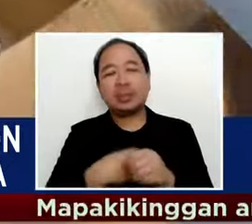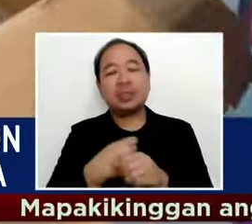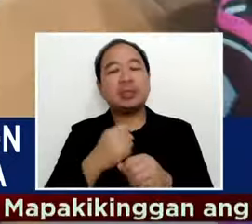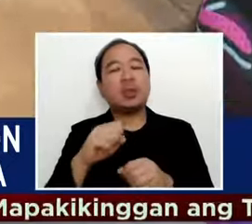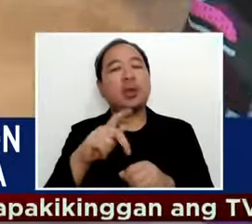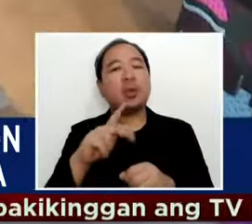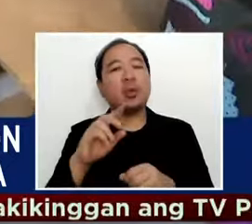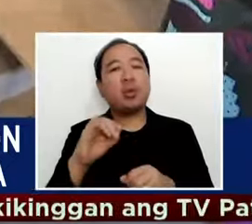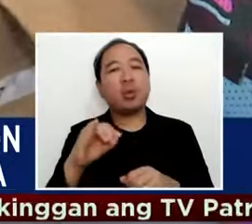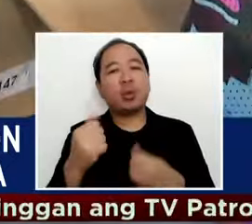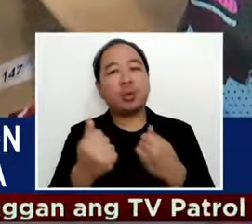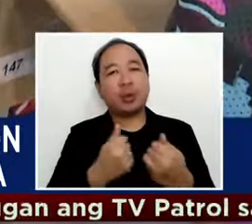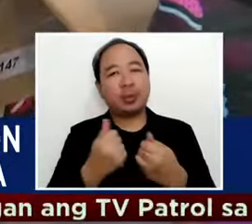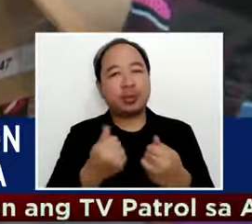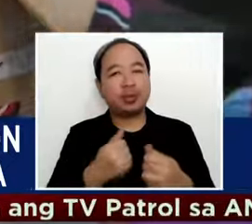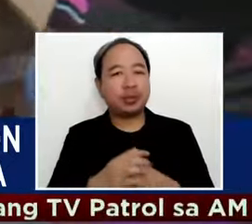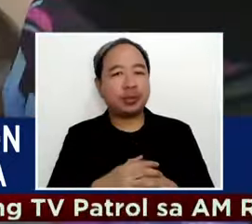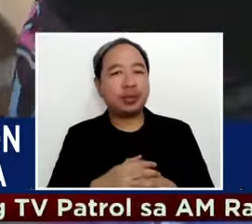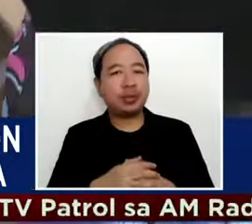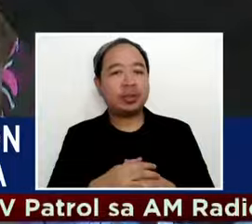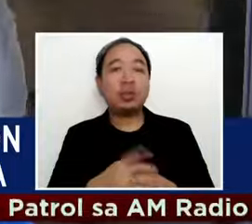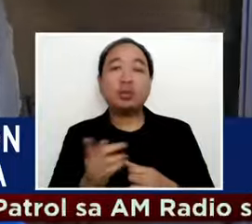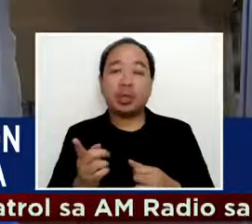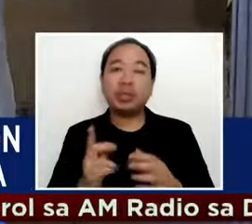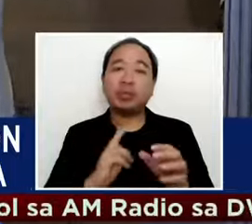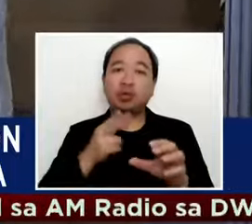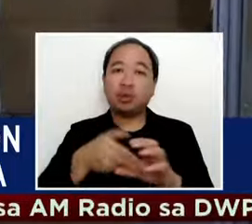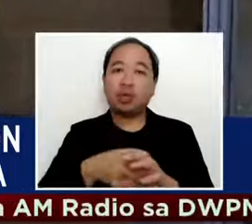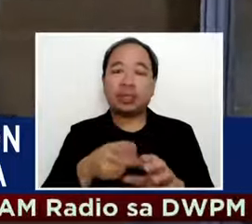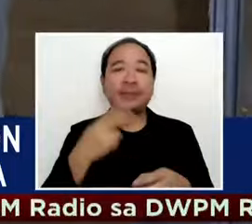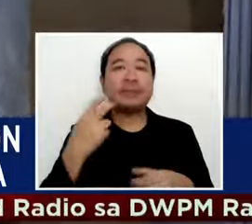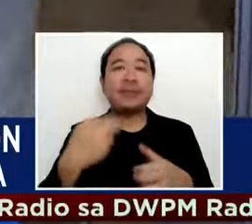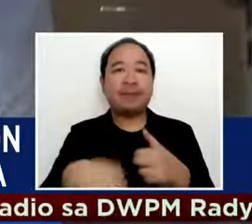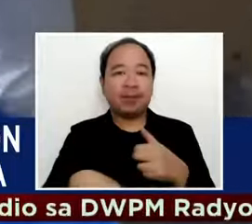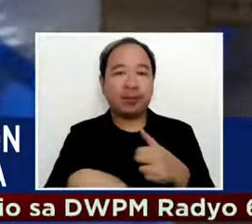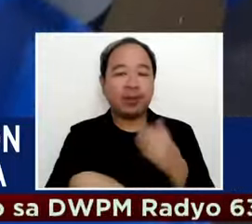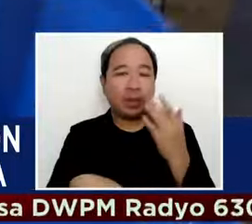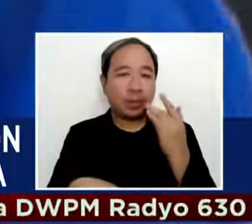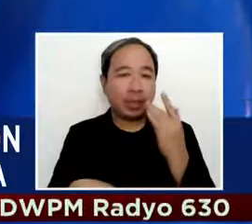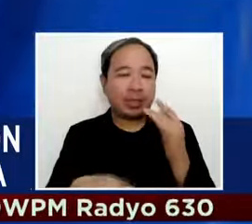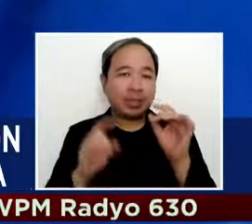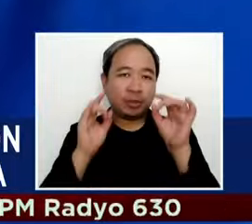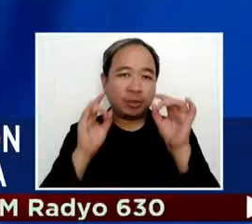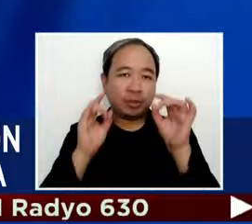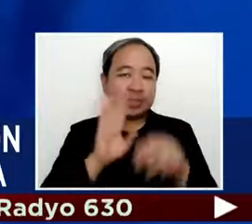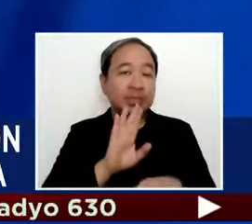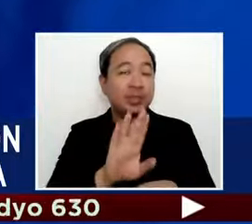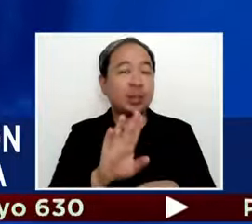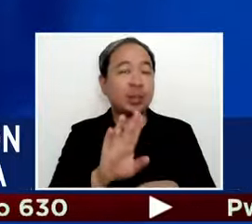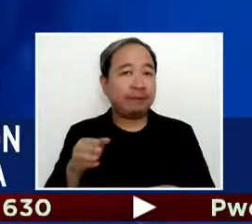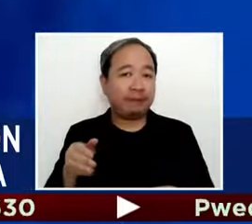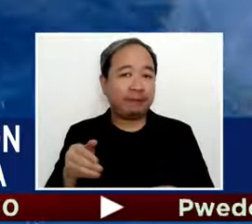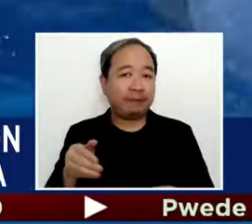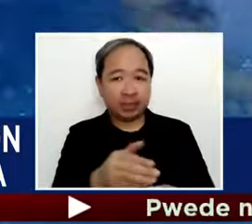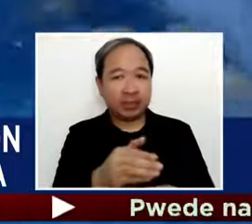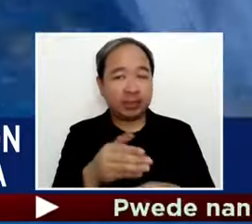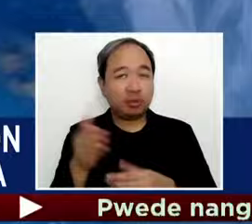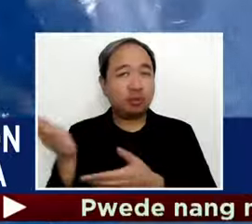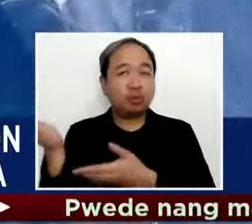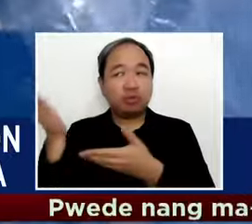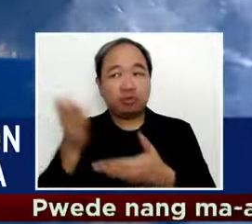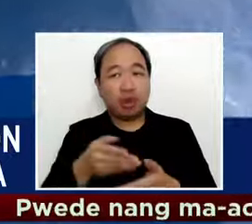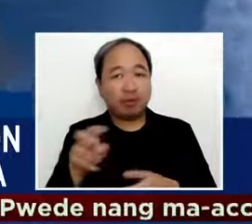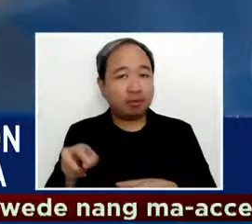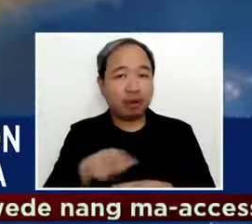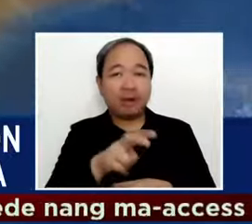show, actually, medyo mahirap dahil syempre nire-risk mo rin yung isda mo na i-travel, stress